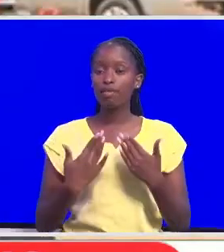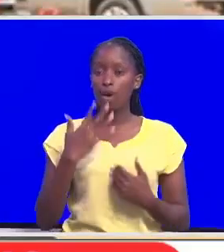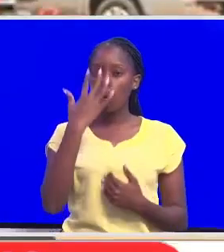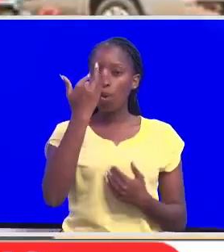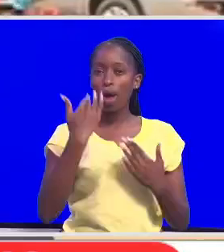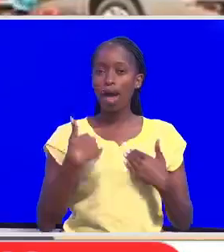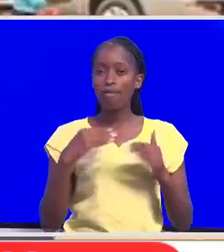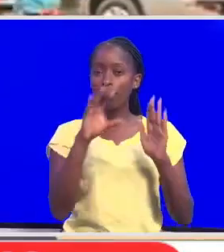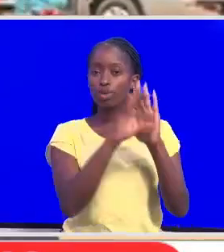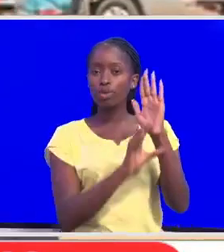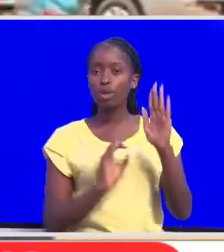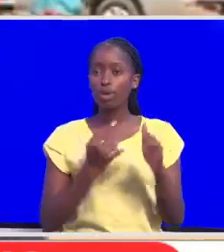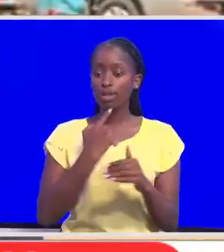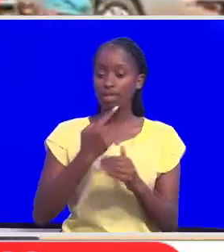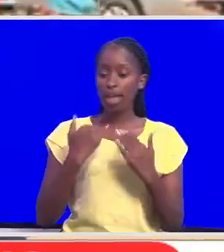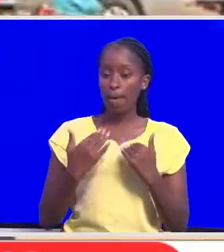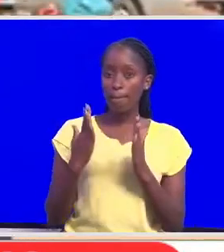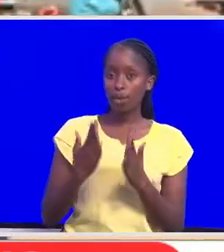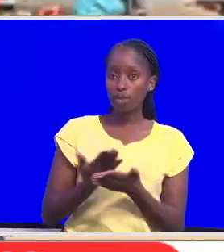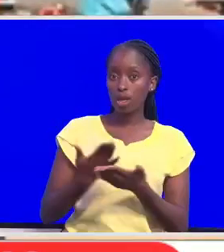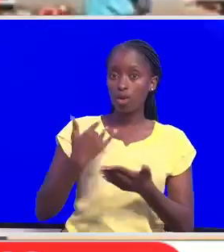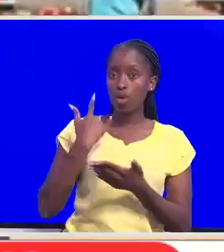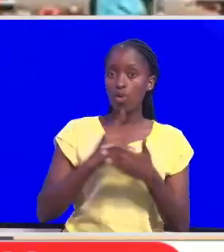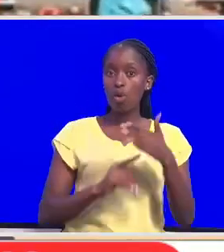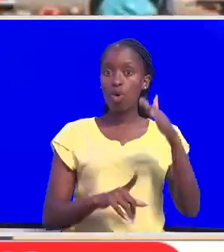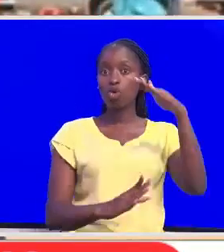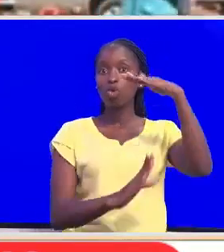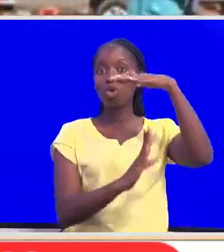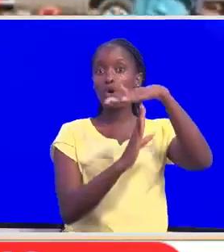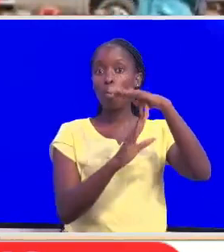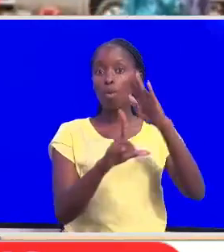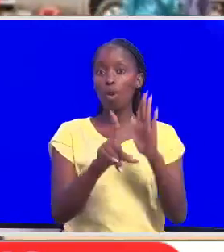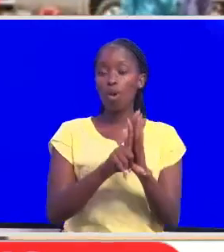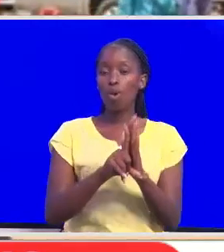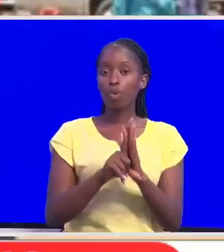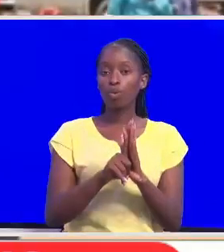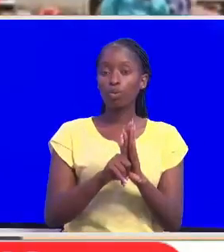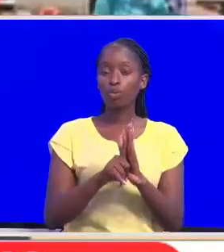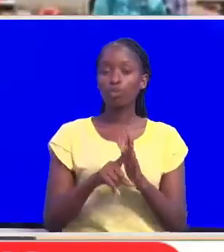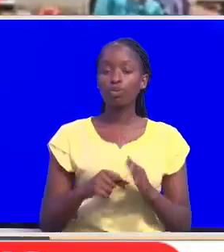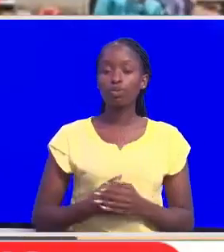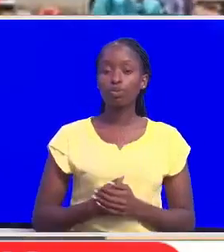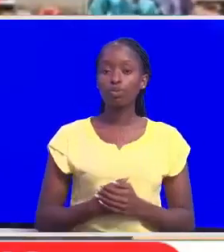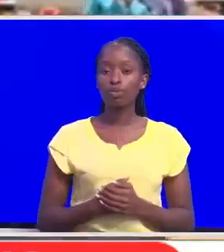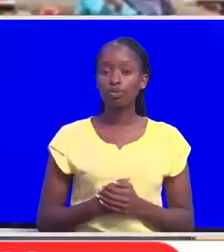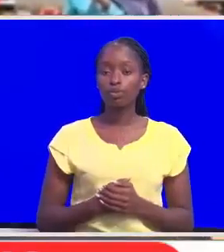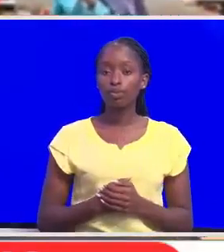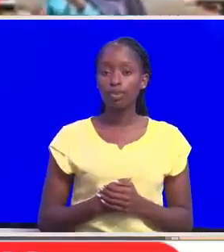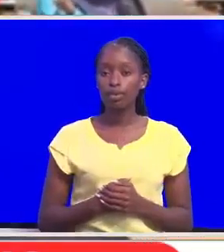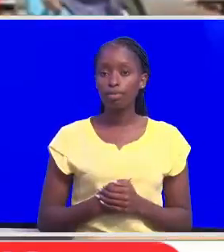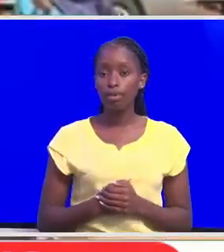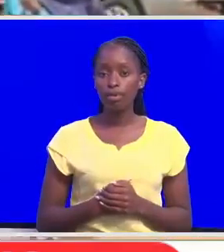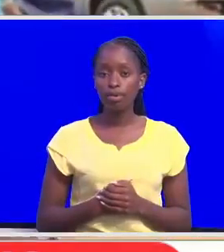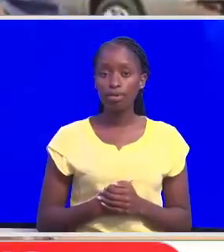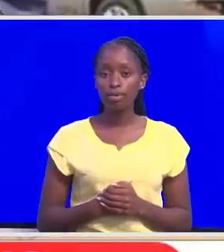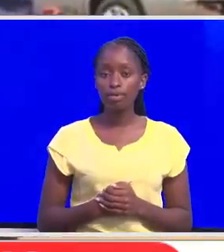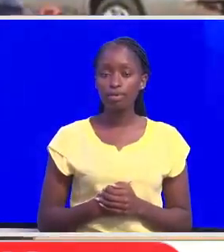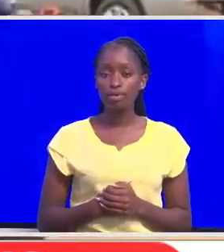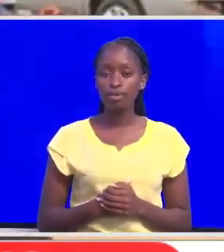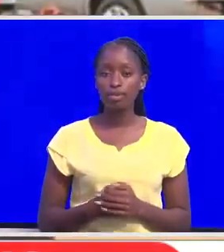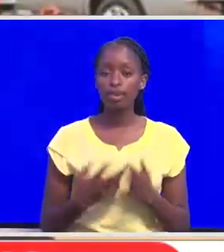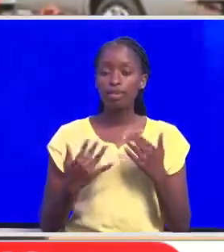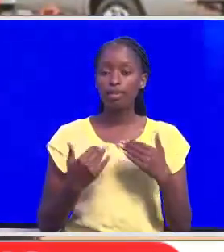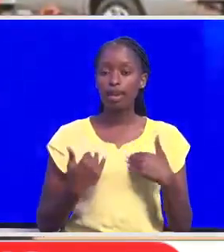kwamba hakuna mtu yeyote ambaye ako juu ya sheria. Kwa hivyo ningeomba watii mahakama. Ni wakati ambao umefika mahali hata